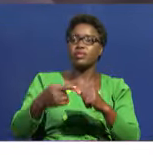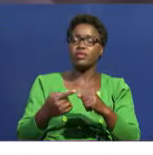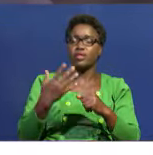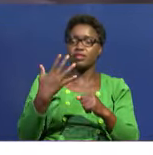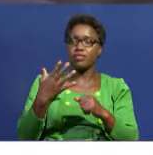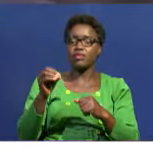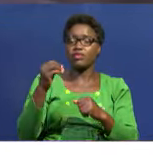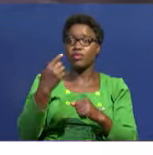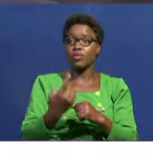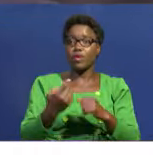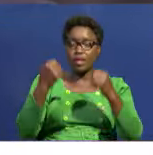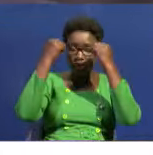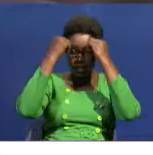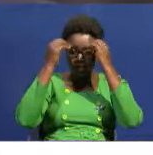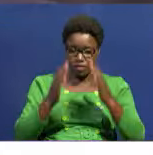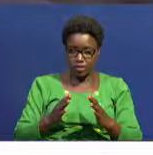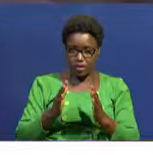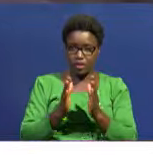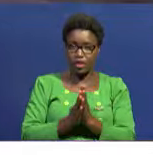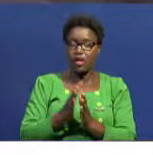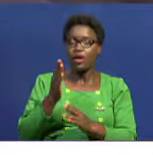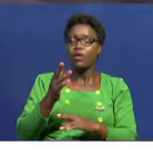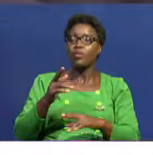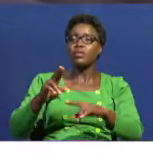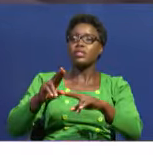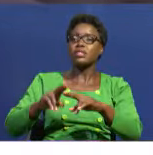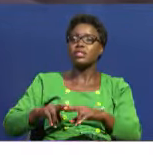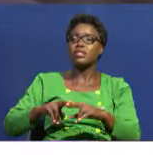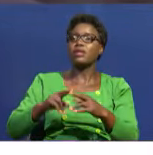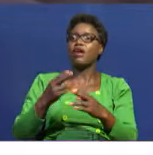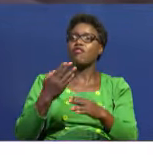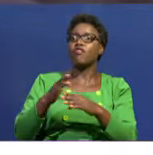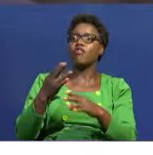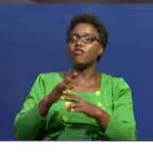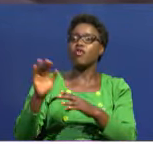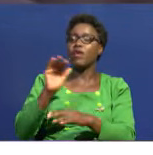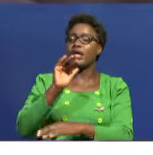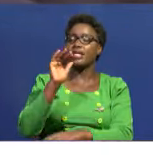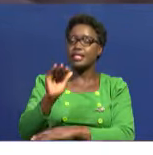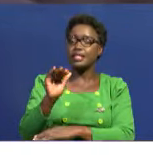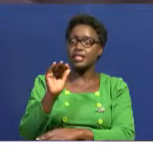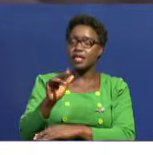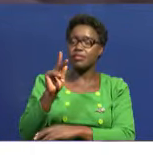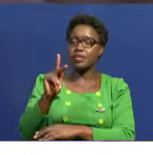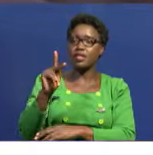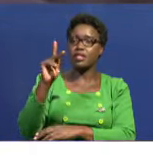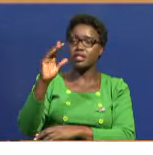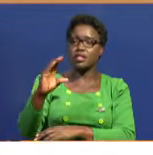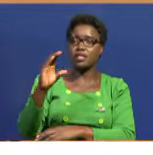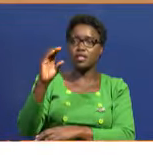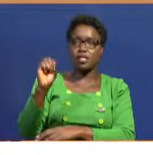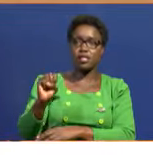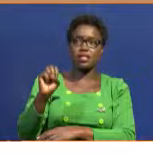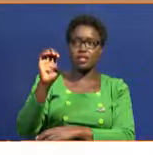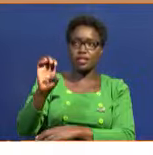965,501 candidates will sit for the Kenya National Certificate for Secondary Education,